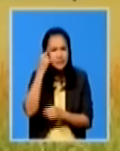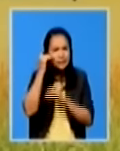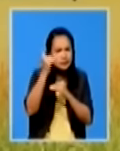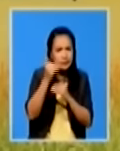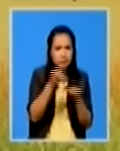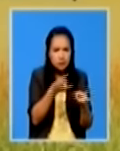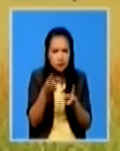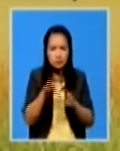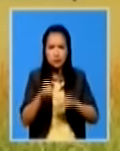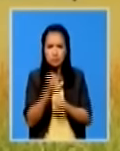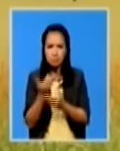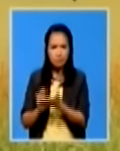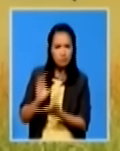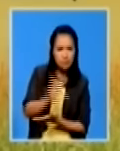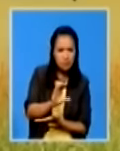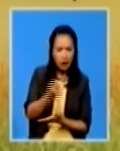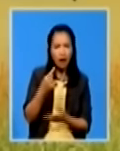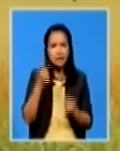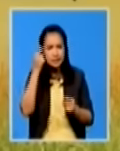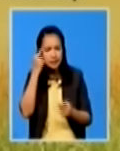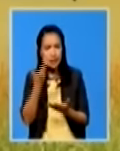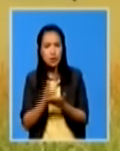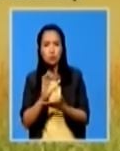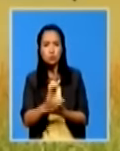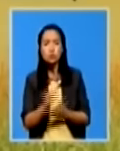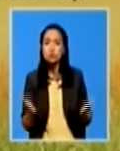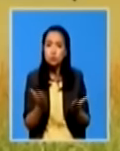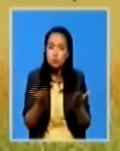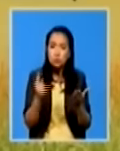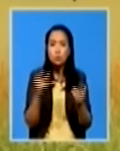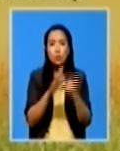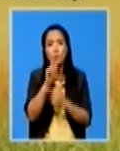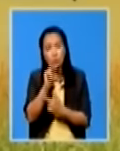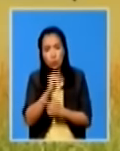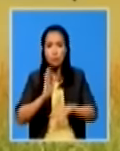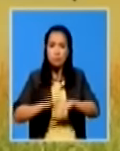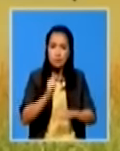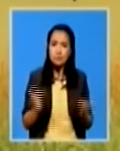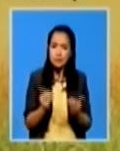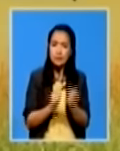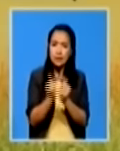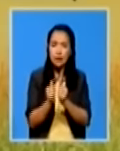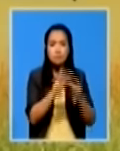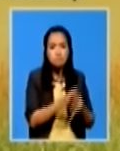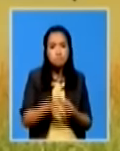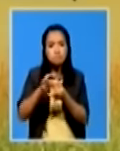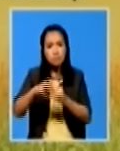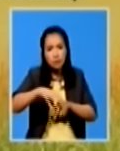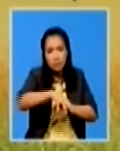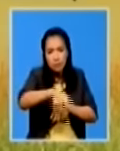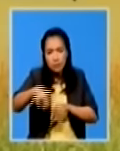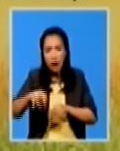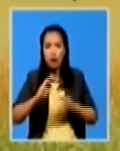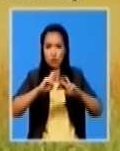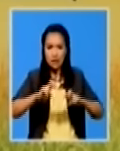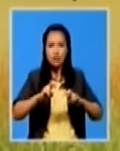างการจัดสรรงบประมาณการให้กรอบทุนสนับสนุนการเสริมสร้างขีดความสามารถการเชื่อมโยงเครือข่ายวิจัยทั้งในและต่